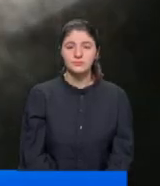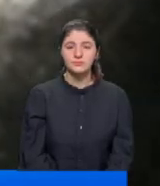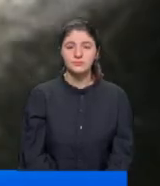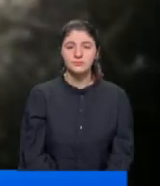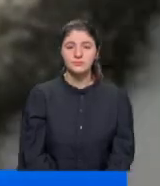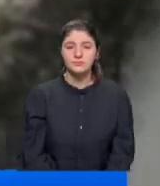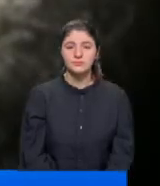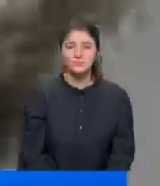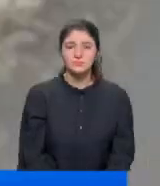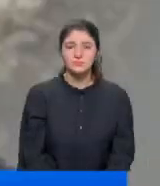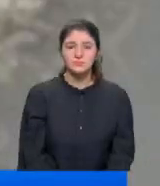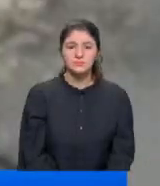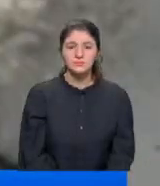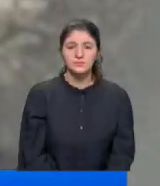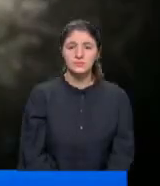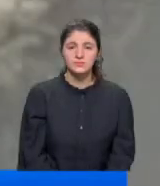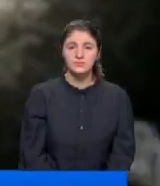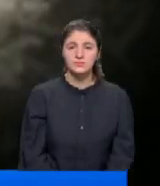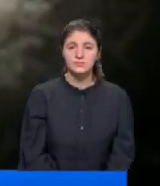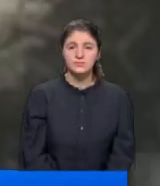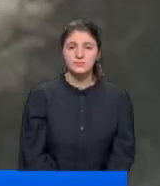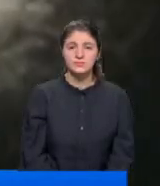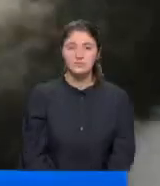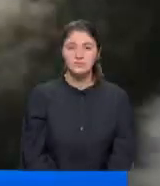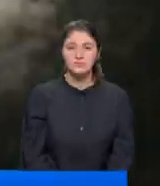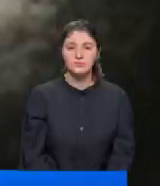Hey Onbeşli Onbeşli